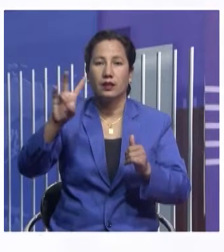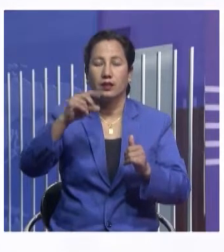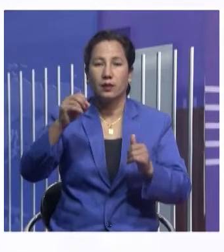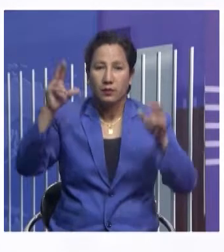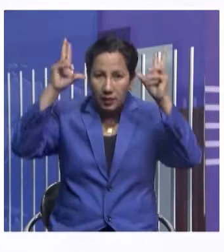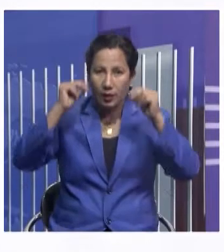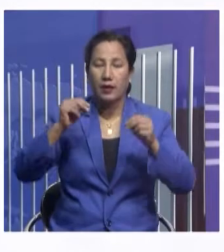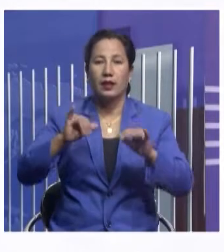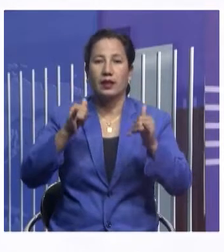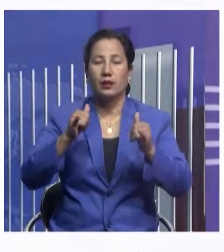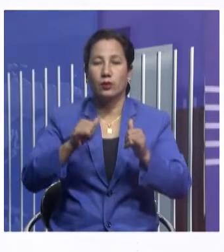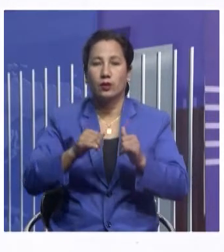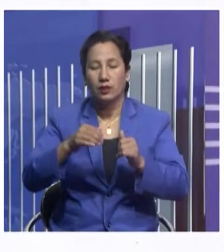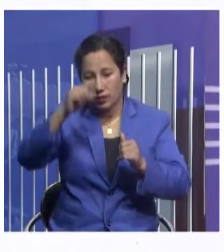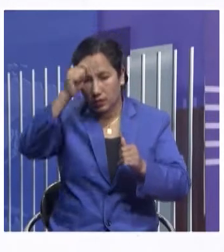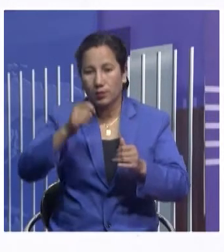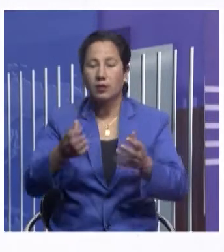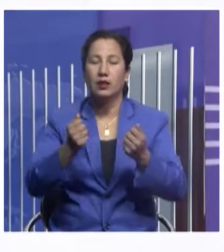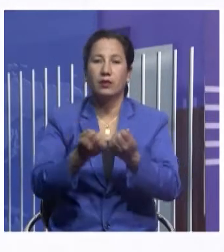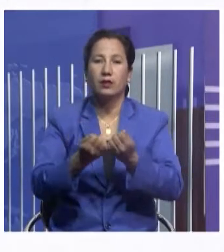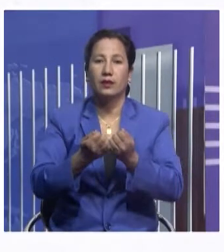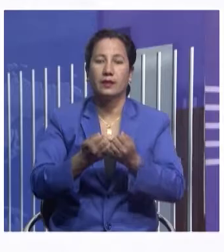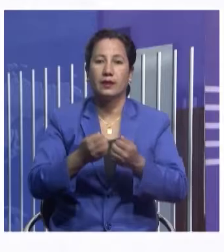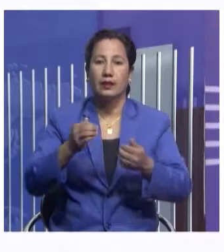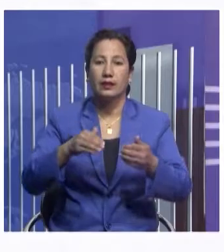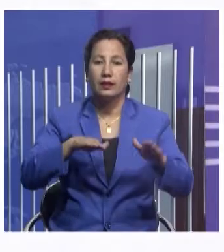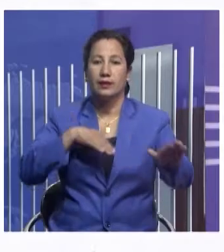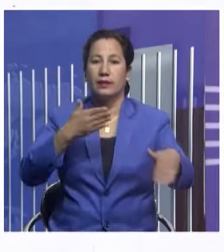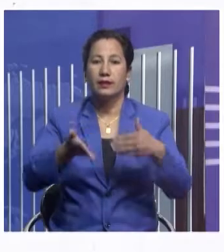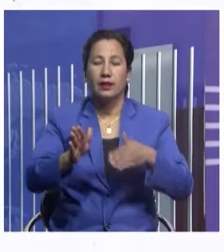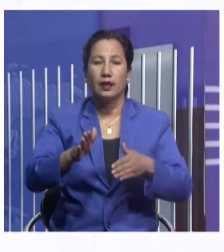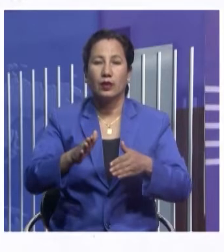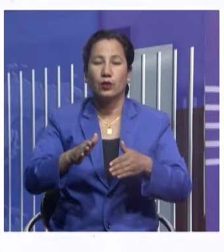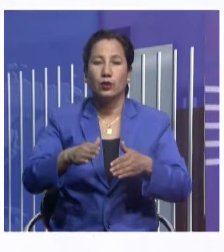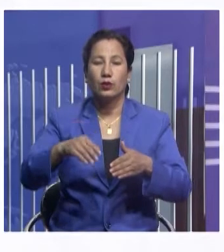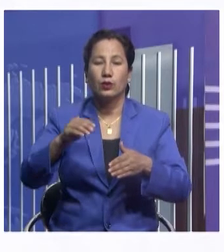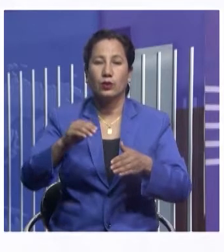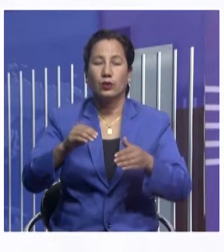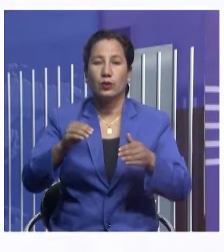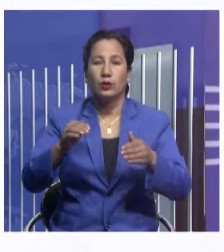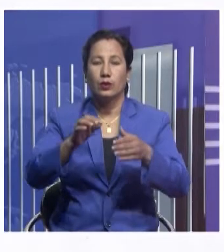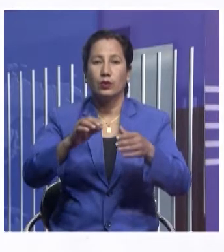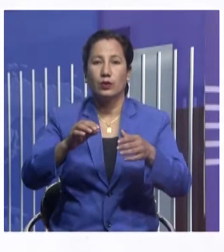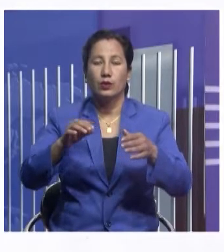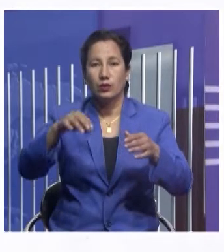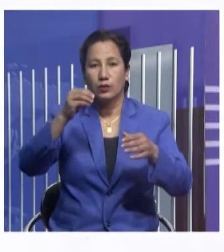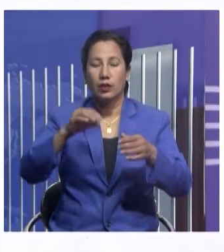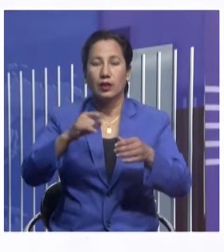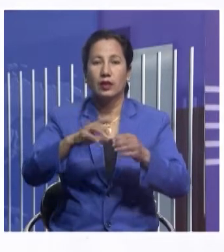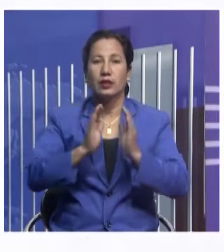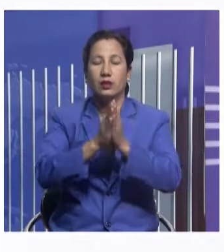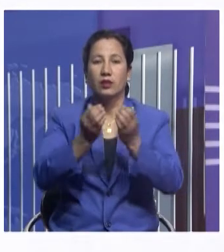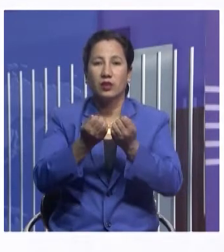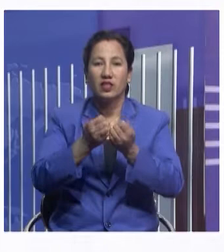सम्मान प्राप्त गर्ने भएका छन्। त्यसै गरी तेक्वान्दो प्रशिक्षक द्वय सङ्गीना वैद्य र नोर्बु लामालाई पनि सो सम्मान